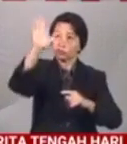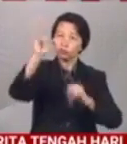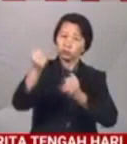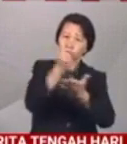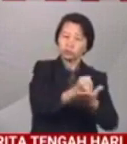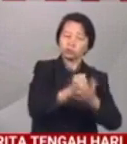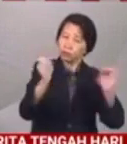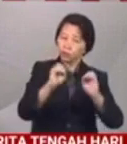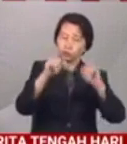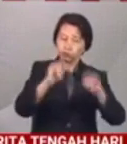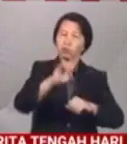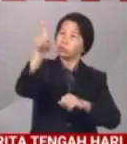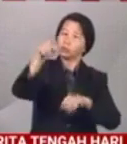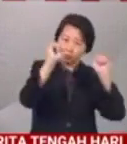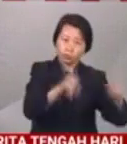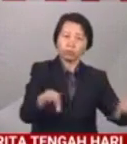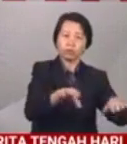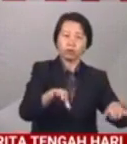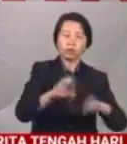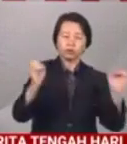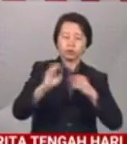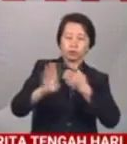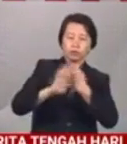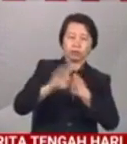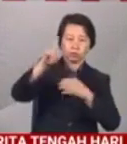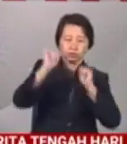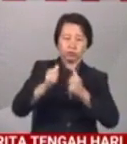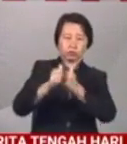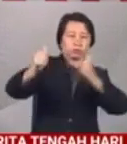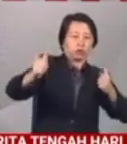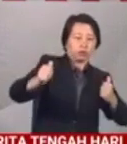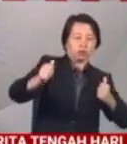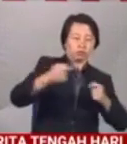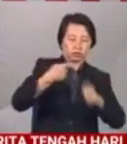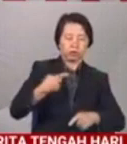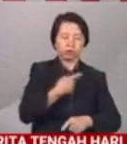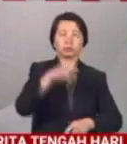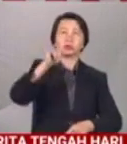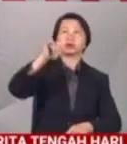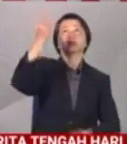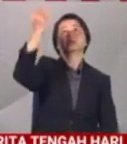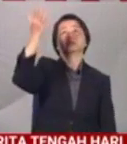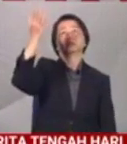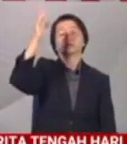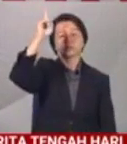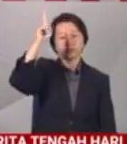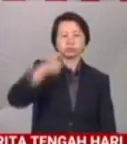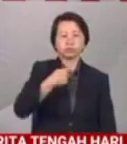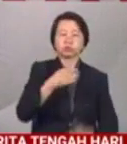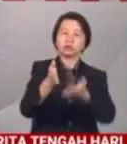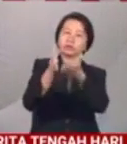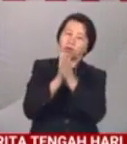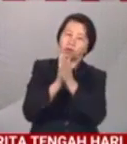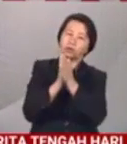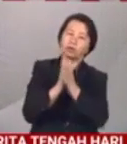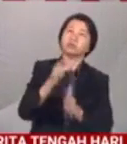sembuhkan. Ya Allah, tiada mara bahaya yang tidak dapat Engkau jauhinya dari kami, Ya Allah. Kami bermohon